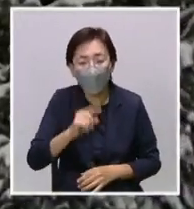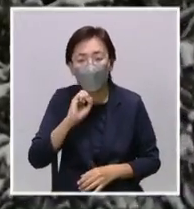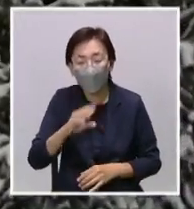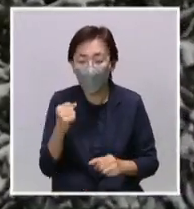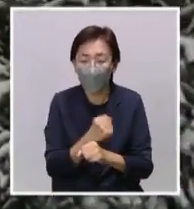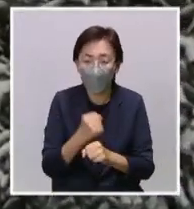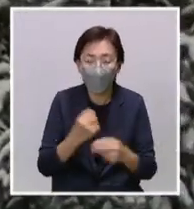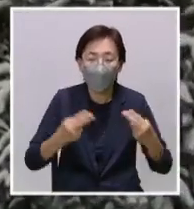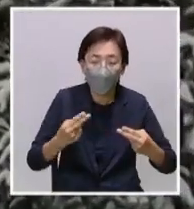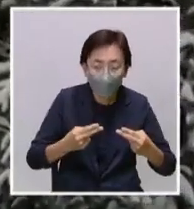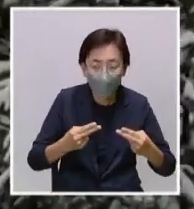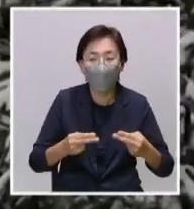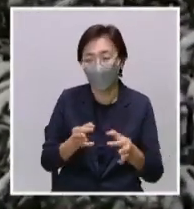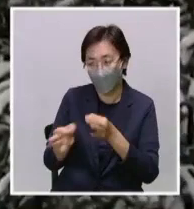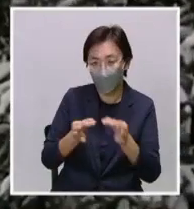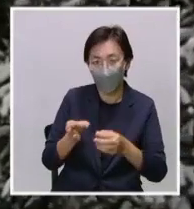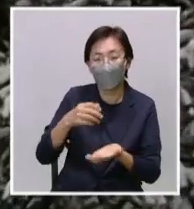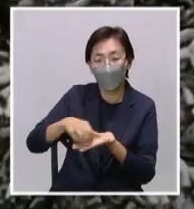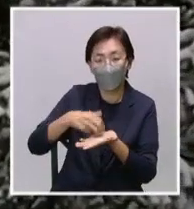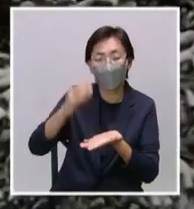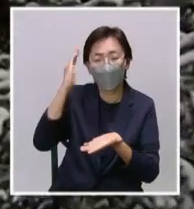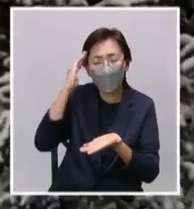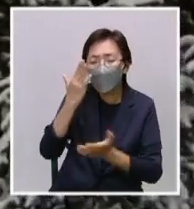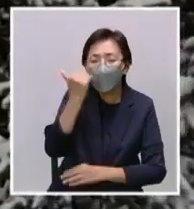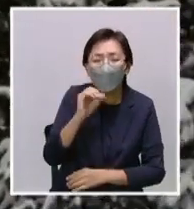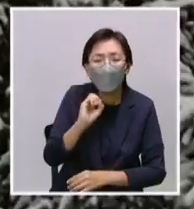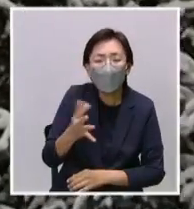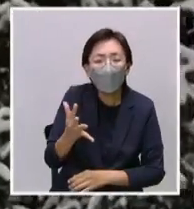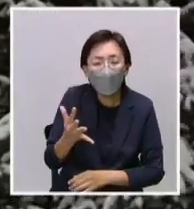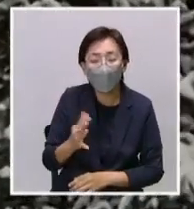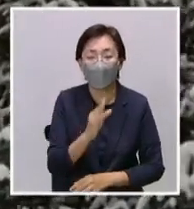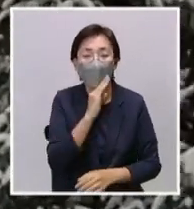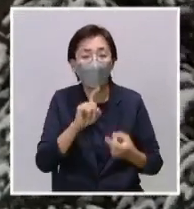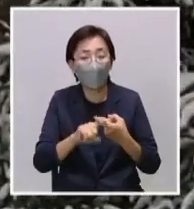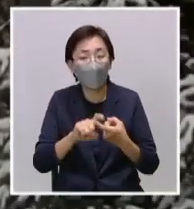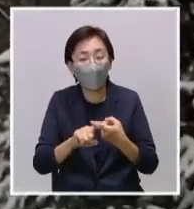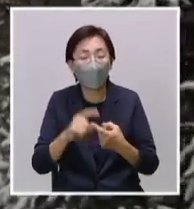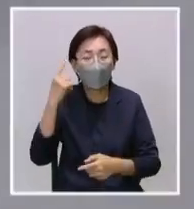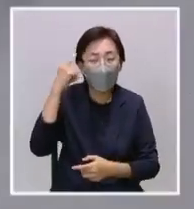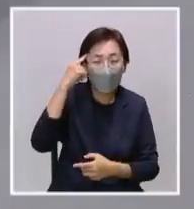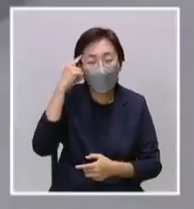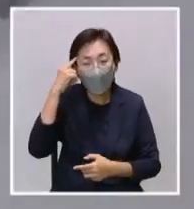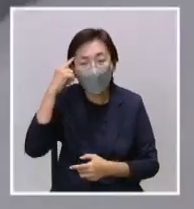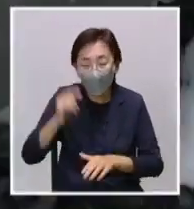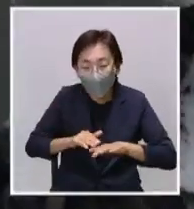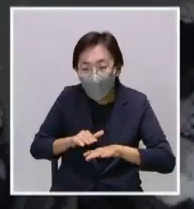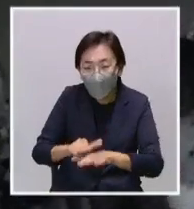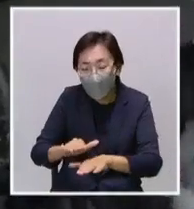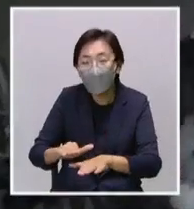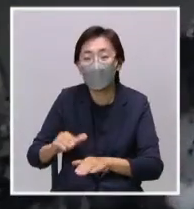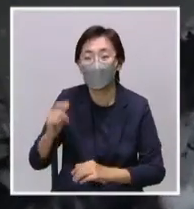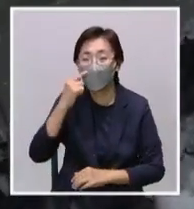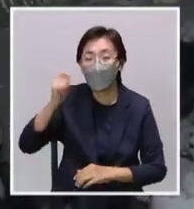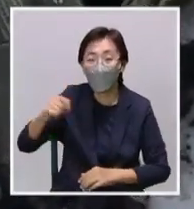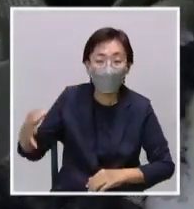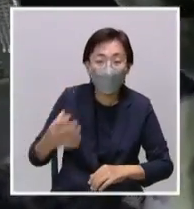จะมีการซ้อมรับของกันและกันให้อีกฝ่ายทราบนะคะและหากรัสเซียต้องการที่สุดว่าไม่มีเจตนาจะบุกยูเครนจริงก็